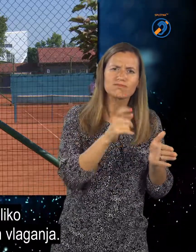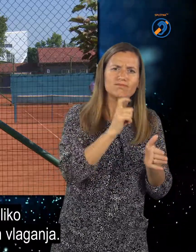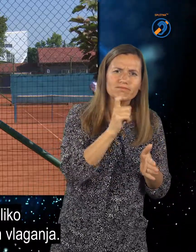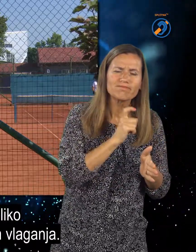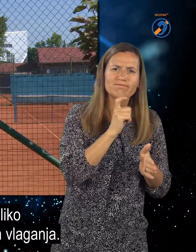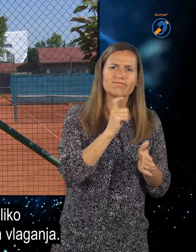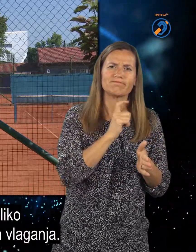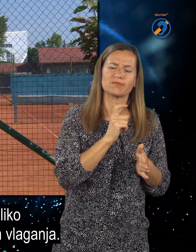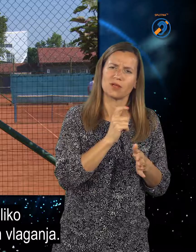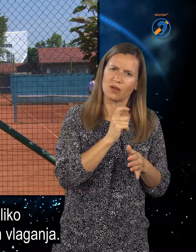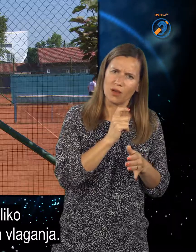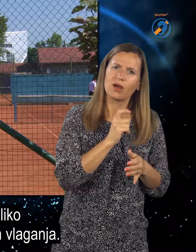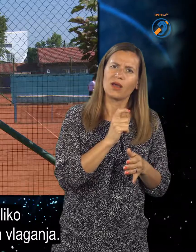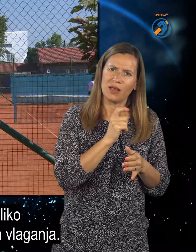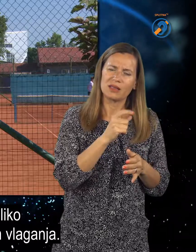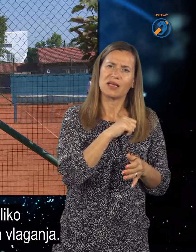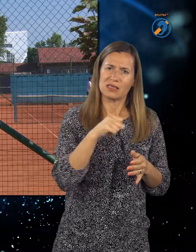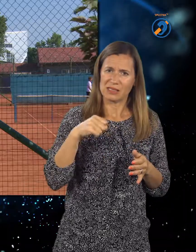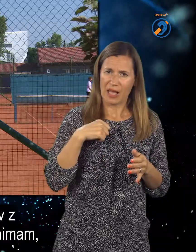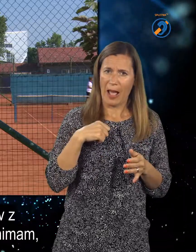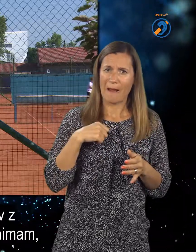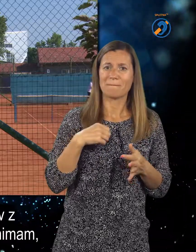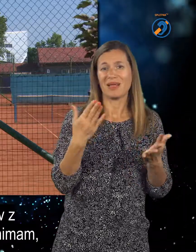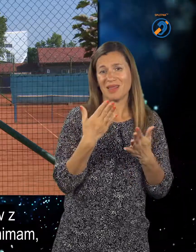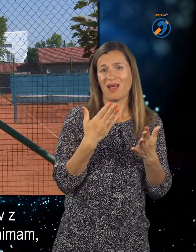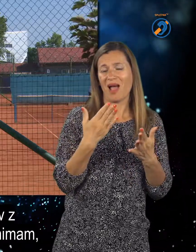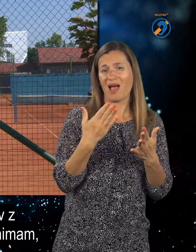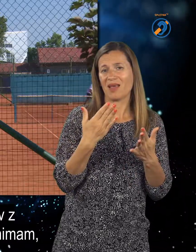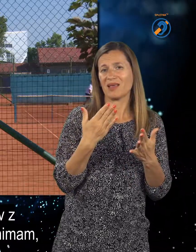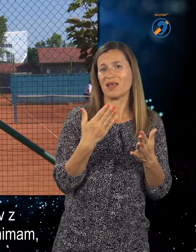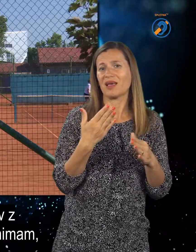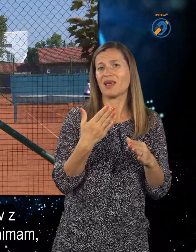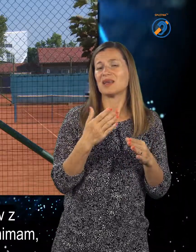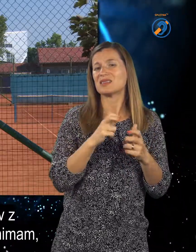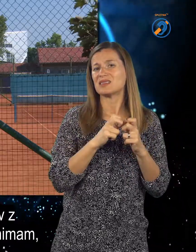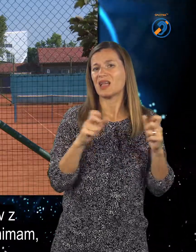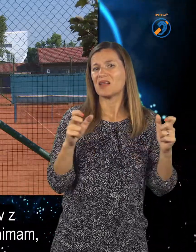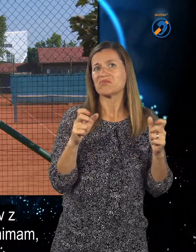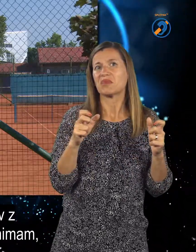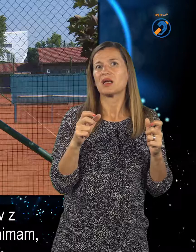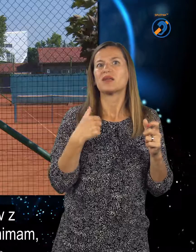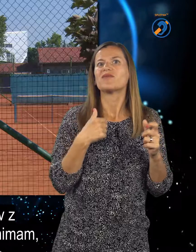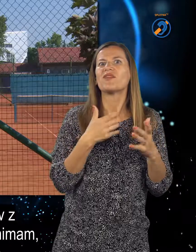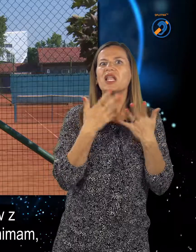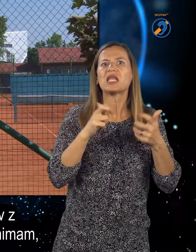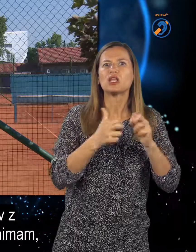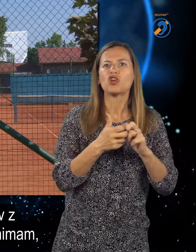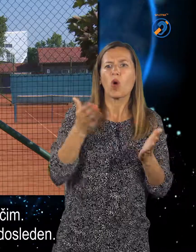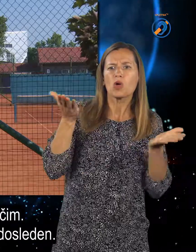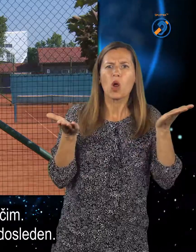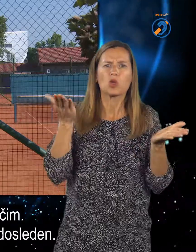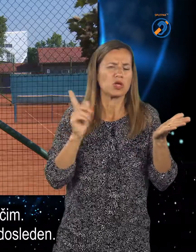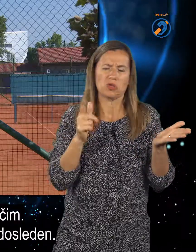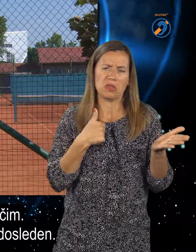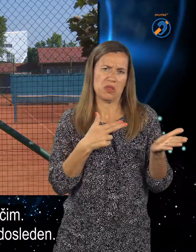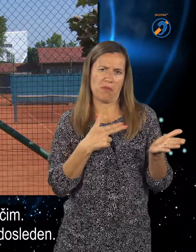veliko odpovedovanja in vlaganja. Sam nekega talenta zaradi težav z